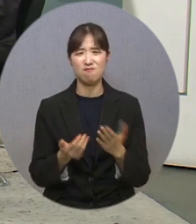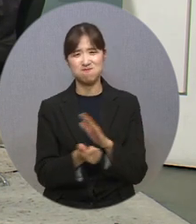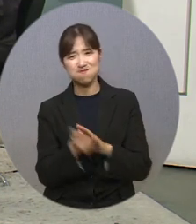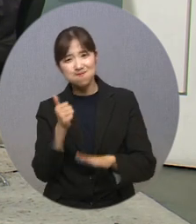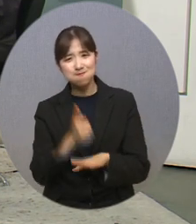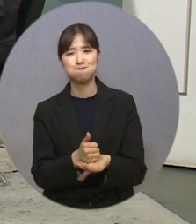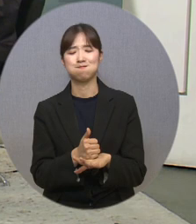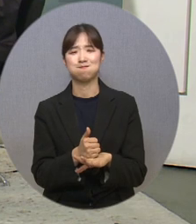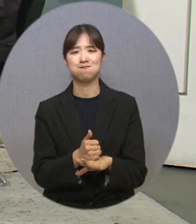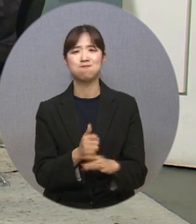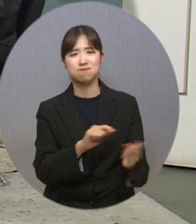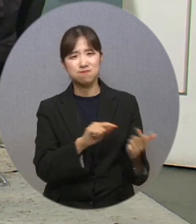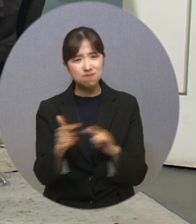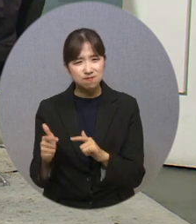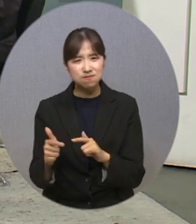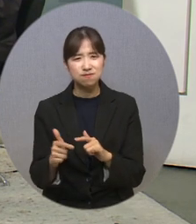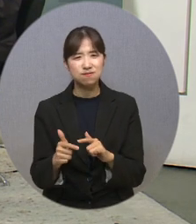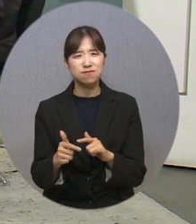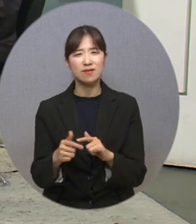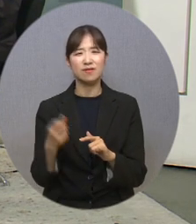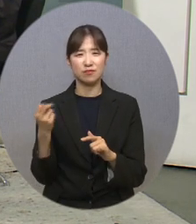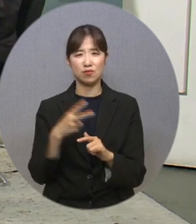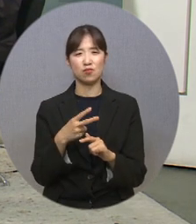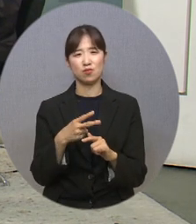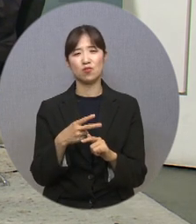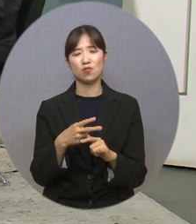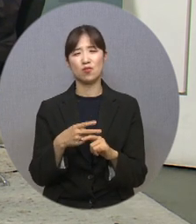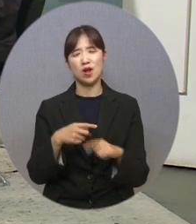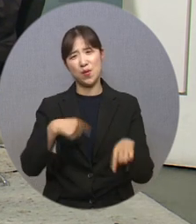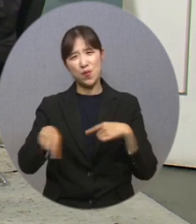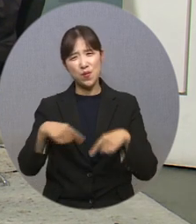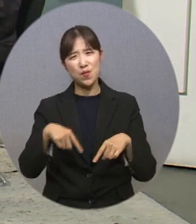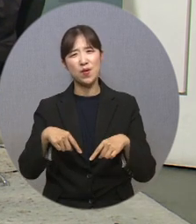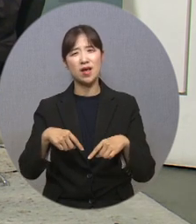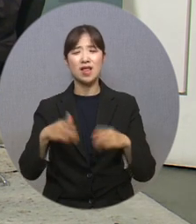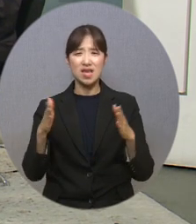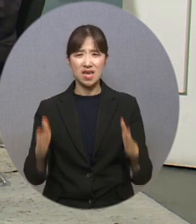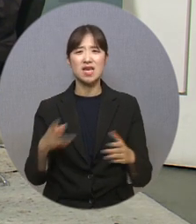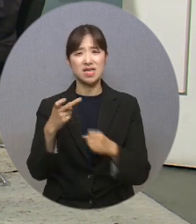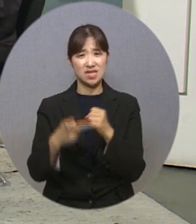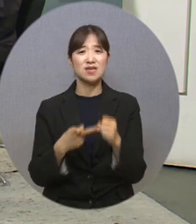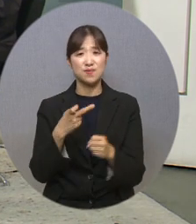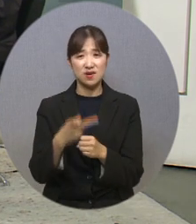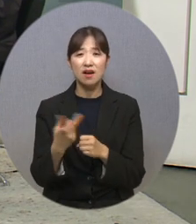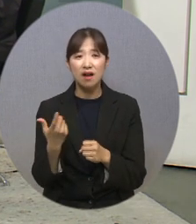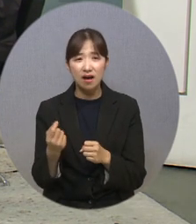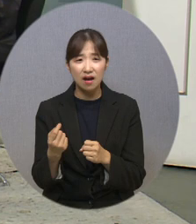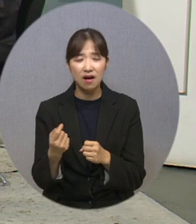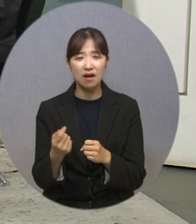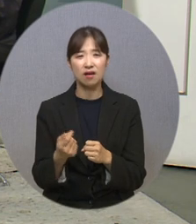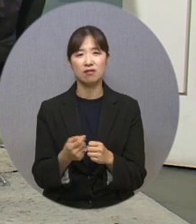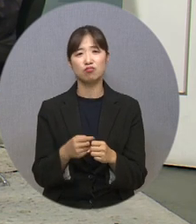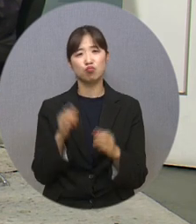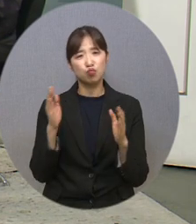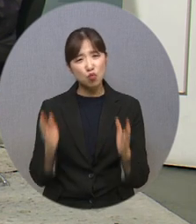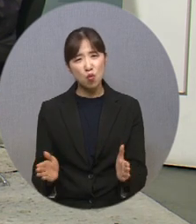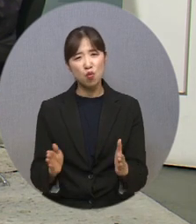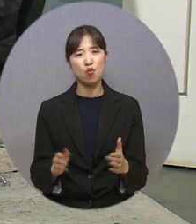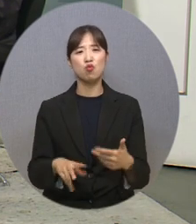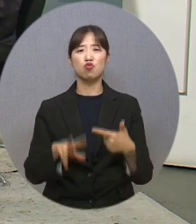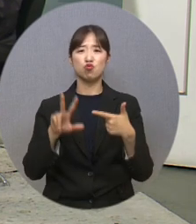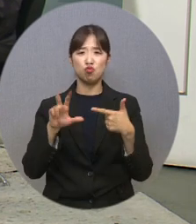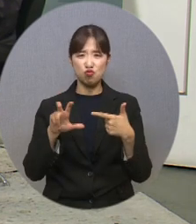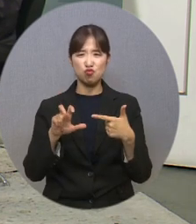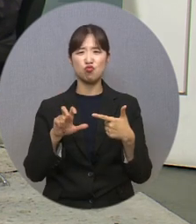업적, 재임 기간이 길다면 길고 짧다면 짧은데 12년이에요. 그런데